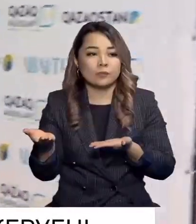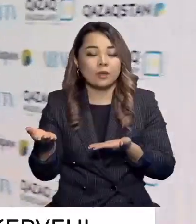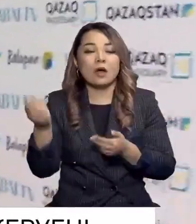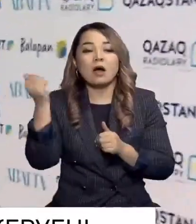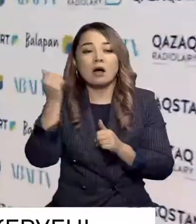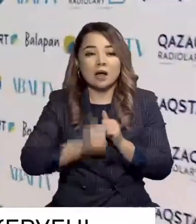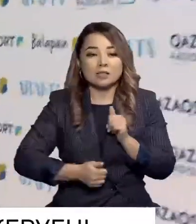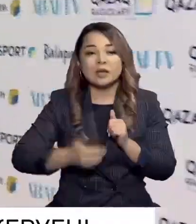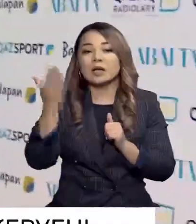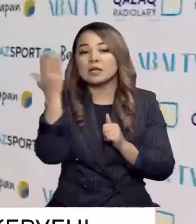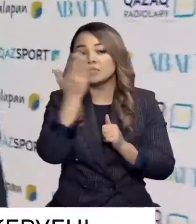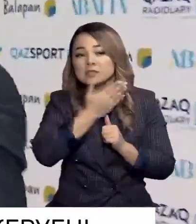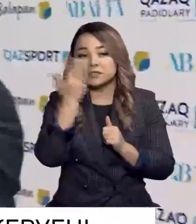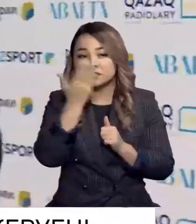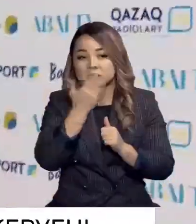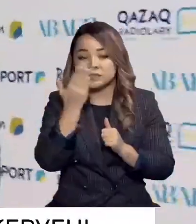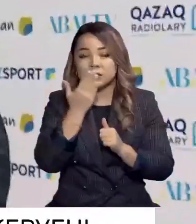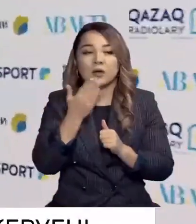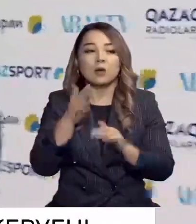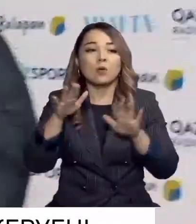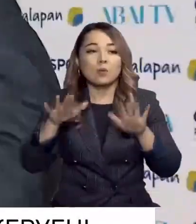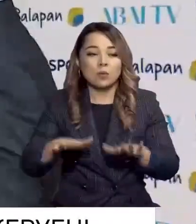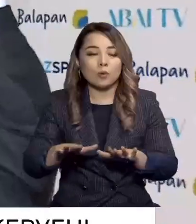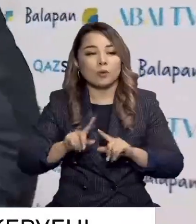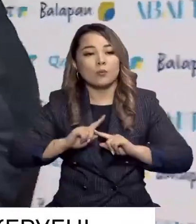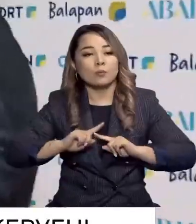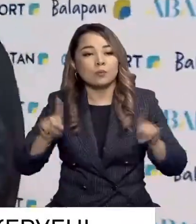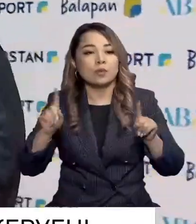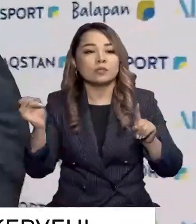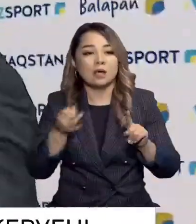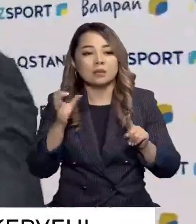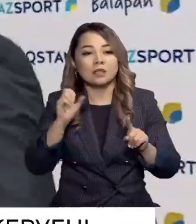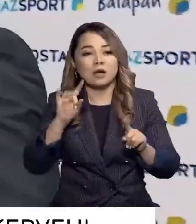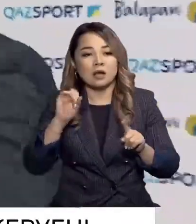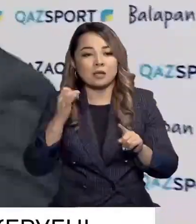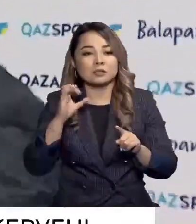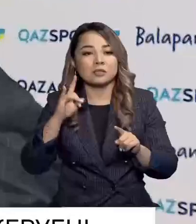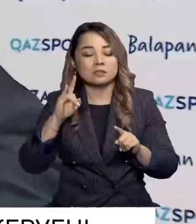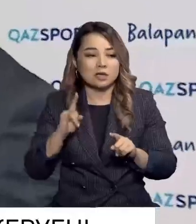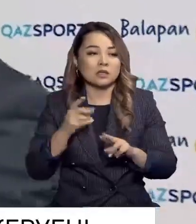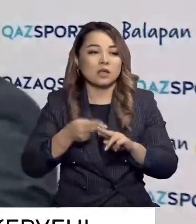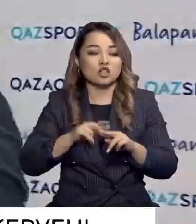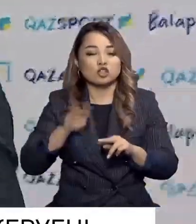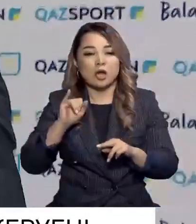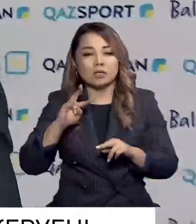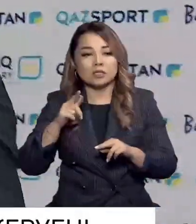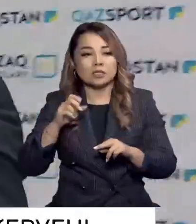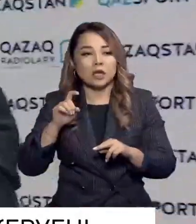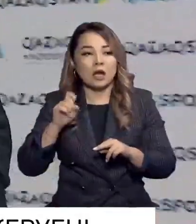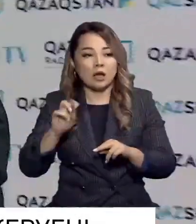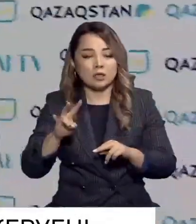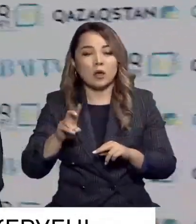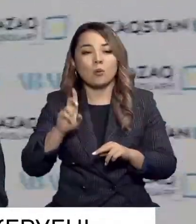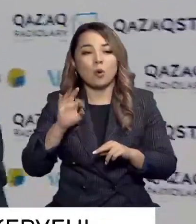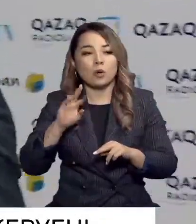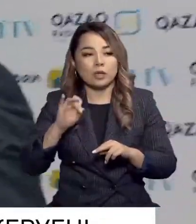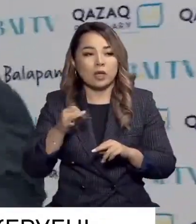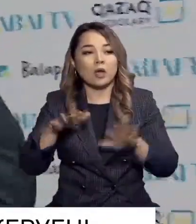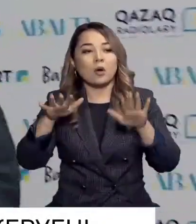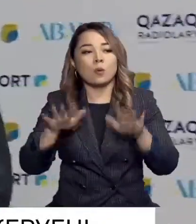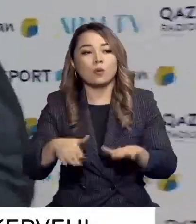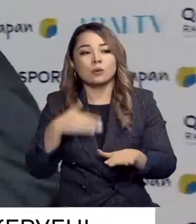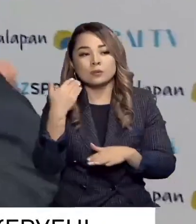әр телехикаяның орны бөлек. Мәселен, Сарай сыры телехикаясында Жәңгір ханның әйгілі Бөкей ордасының